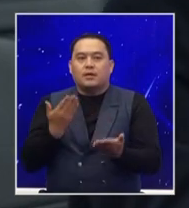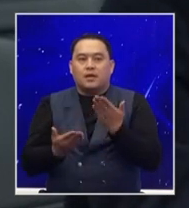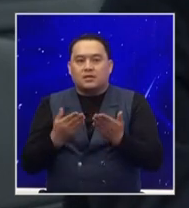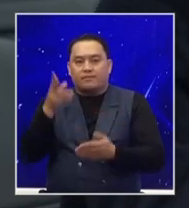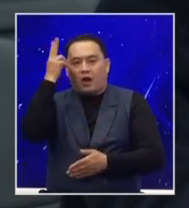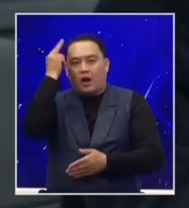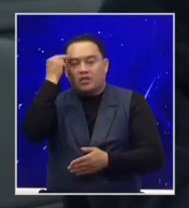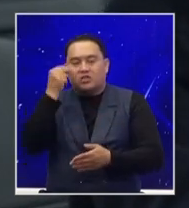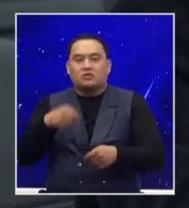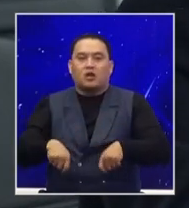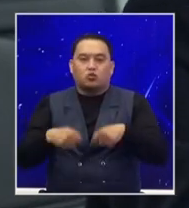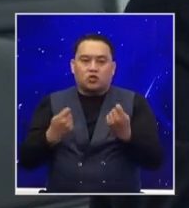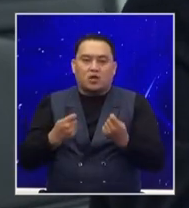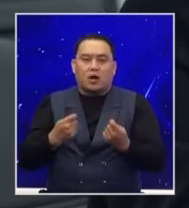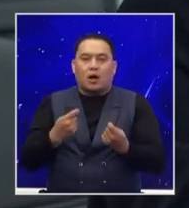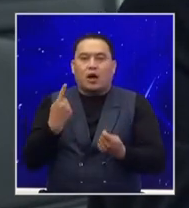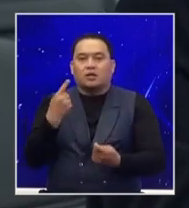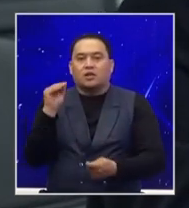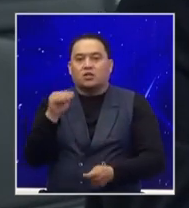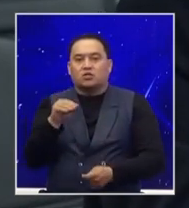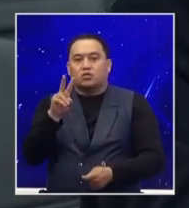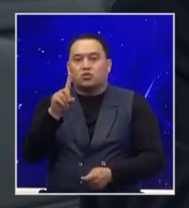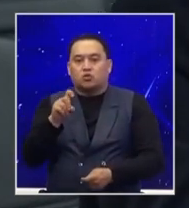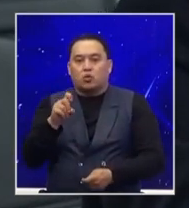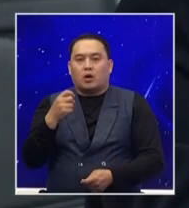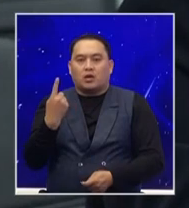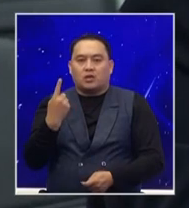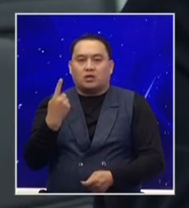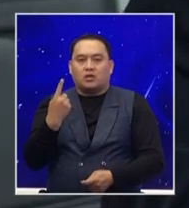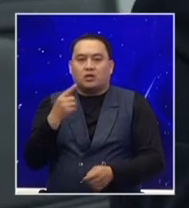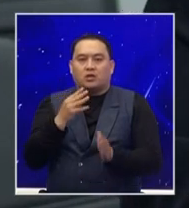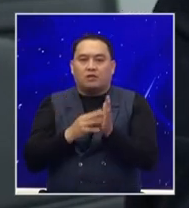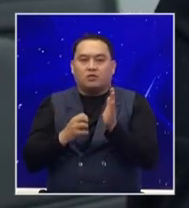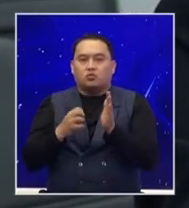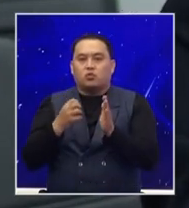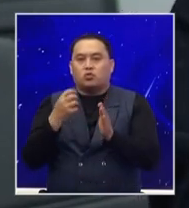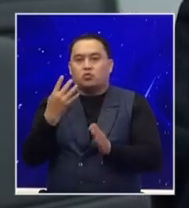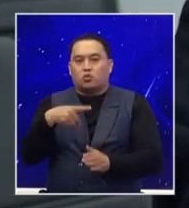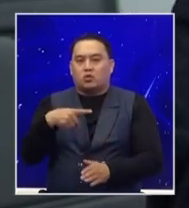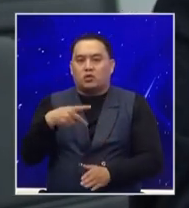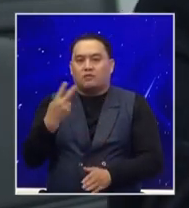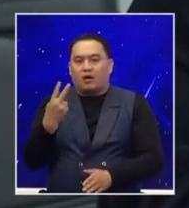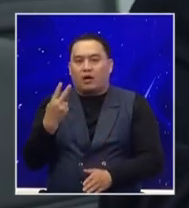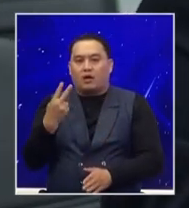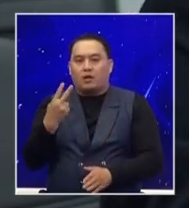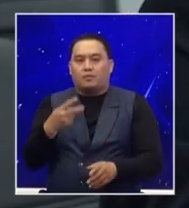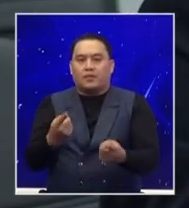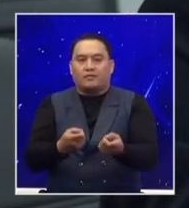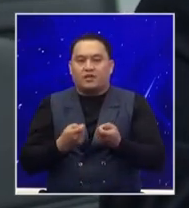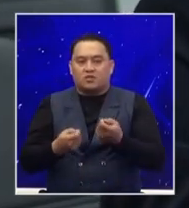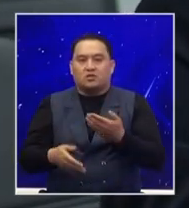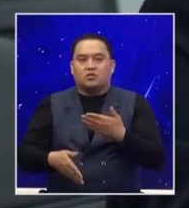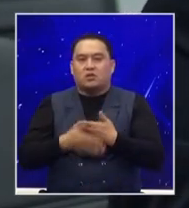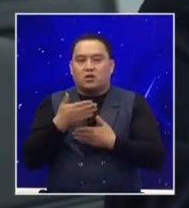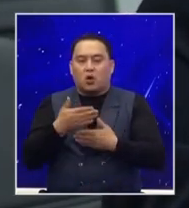количество привлеченных 1041 государственных служащих, из них 942 государственных служащих привлечены к ответственности